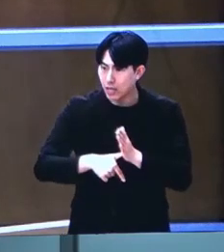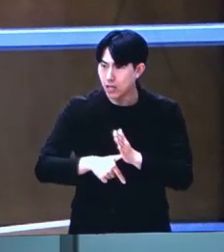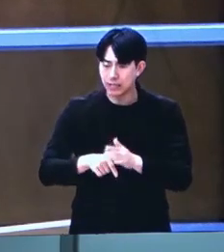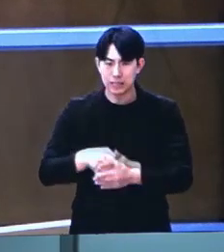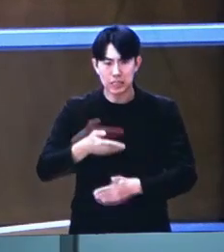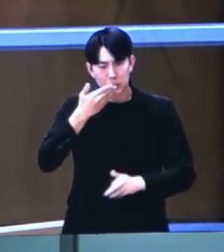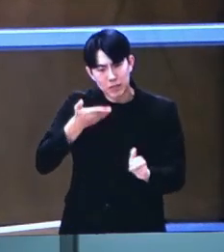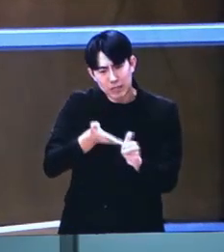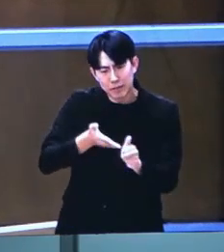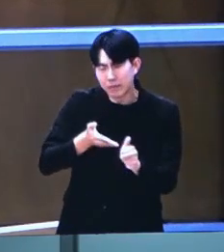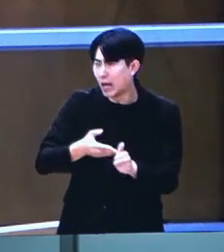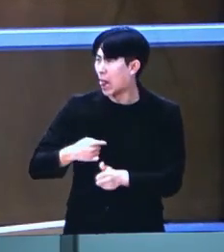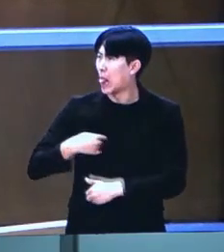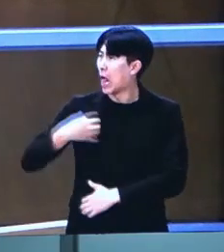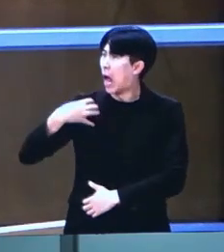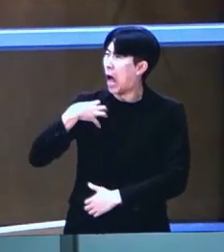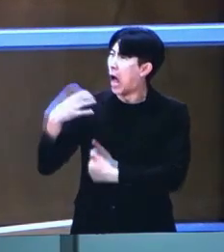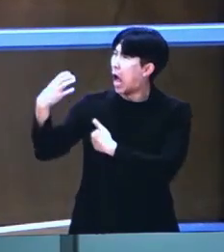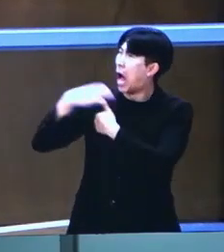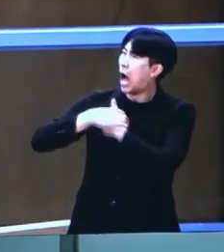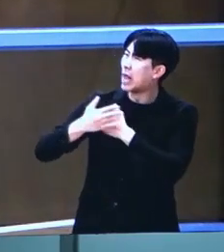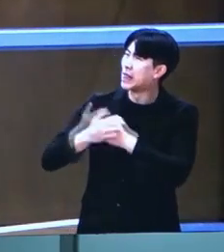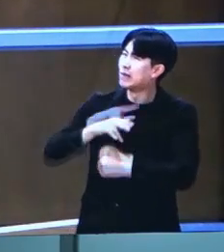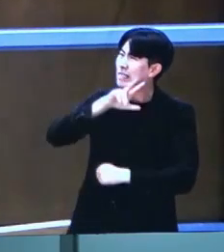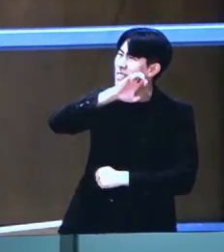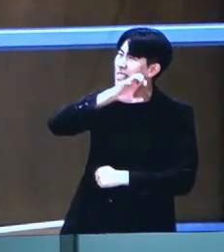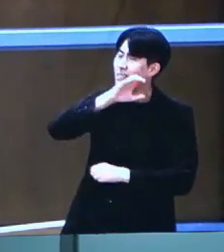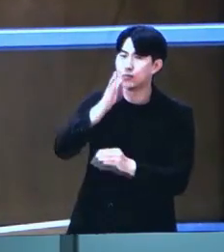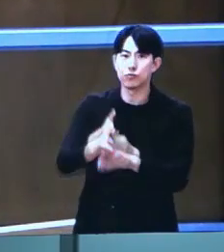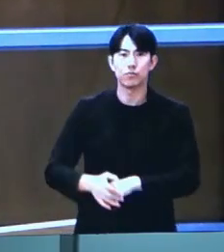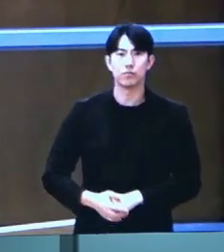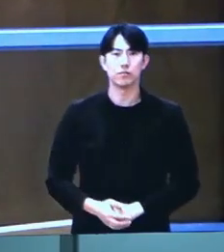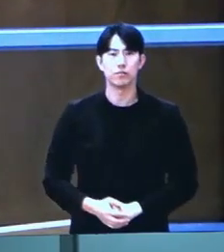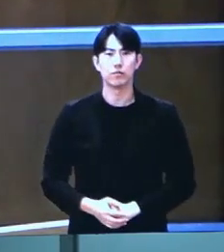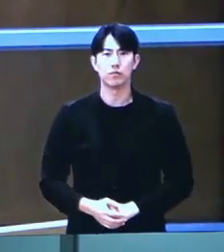급식비 분담에 대하여 문제를 제기하고 있습니다.